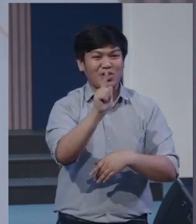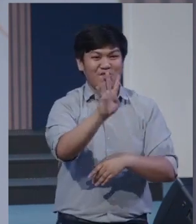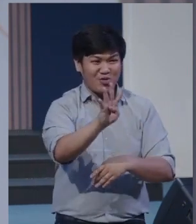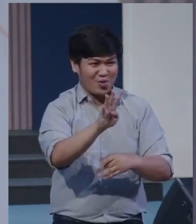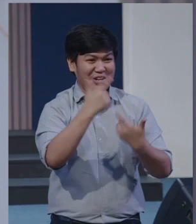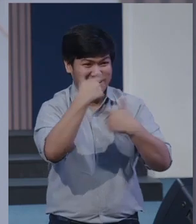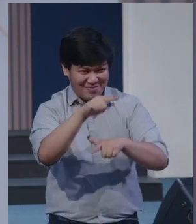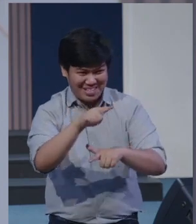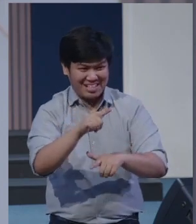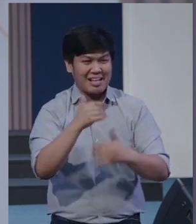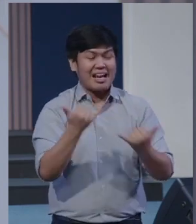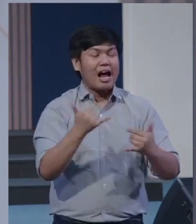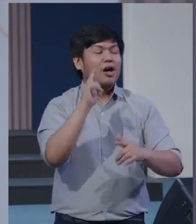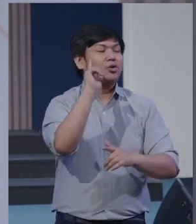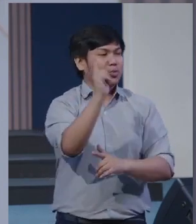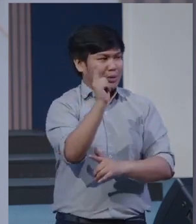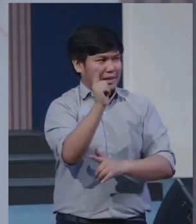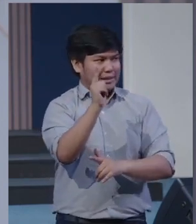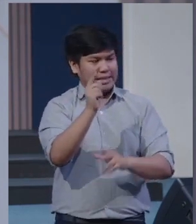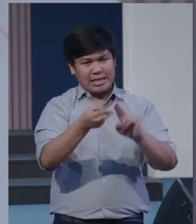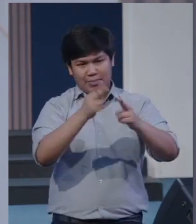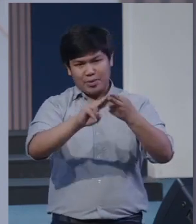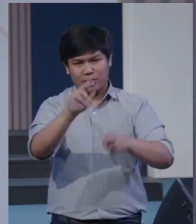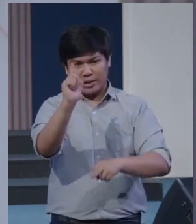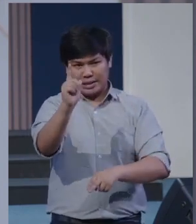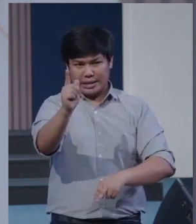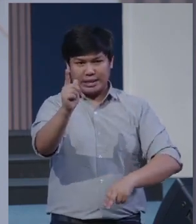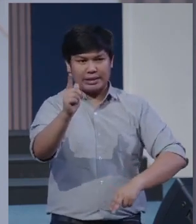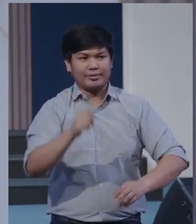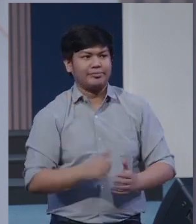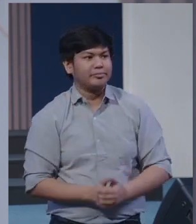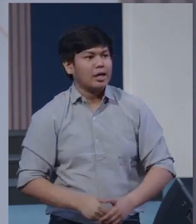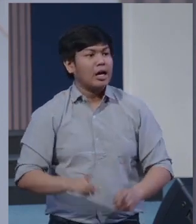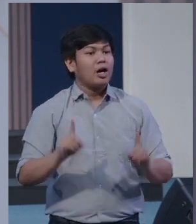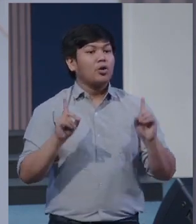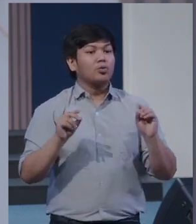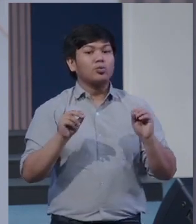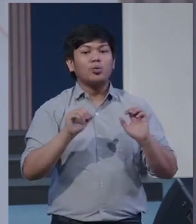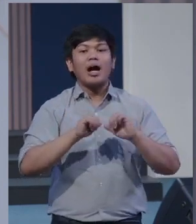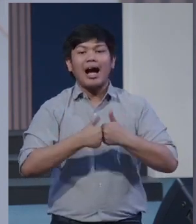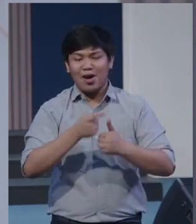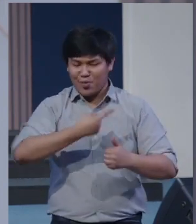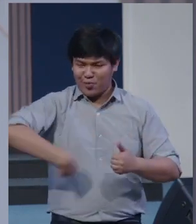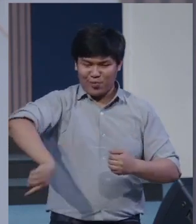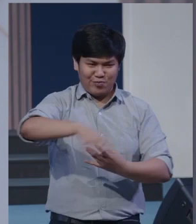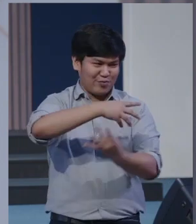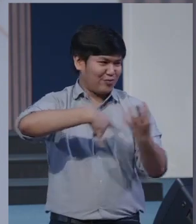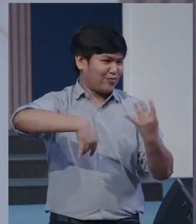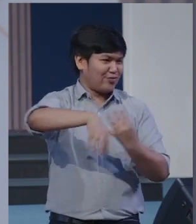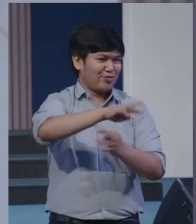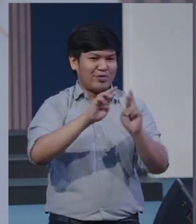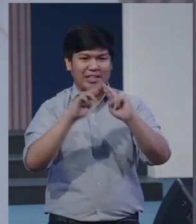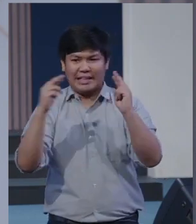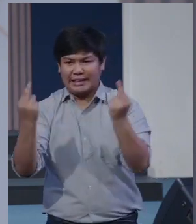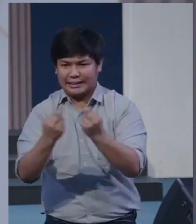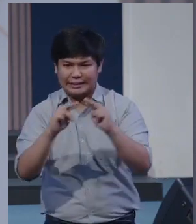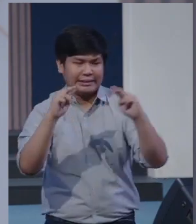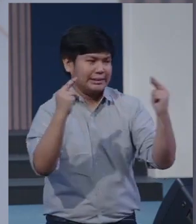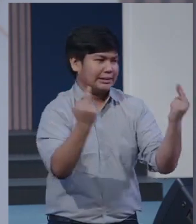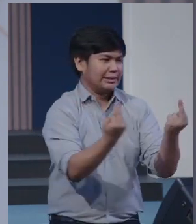pagkilos ah patungo sa isa't isa bilang mga magkakapatid sa iglesya at sa ating